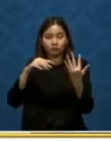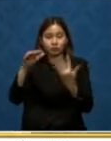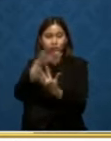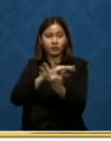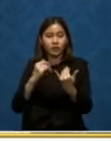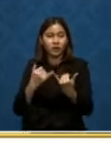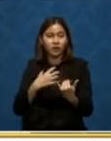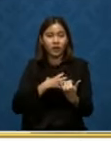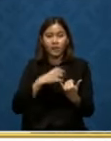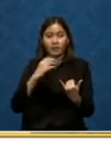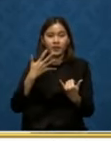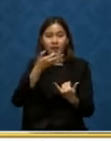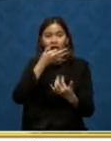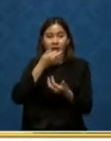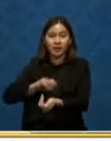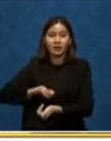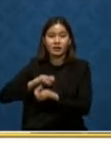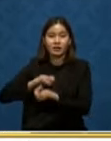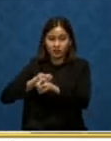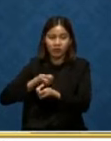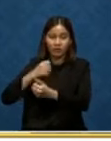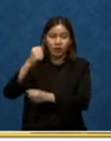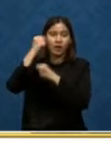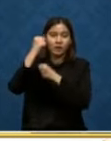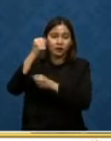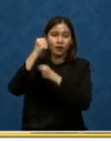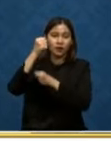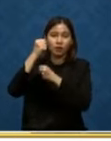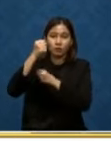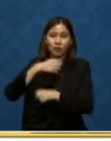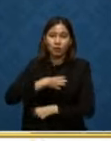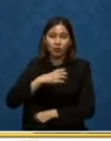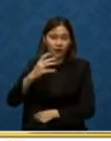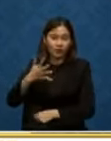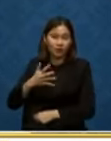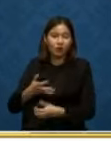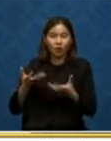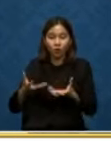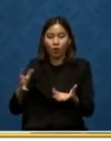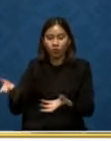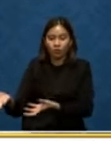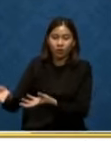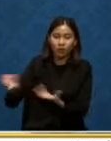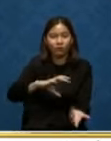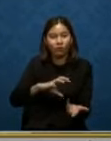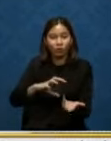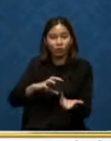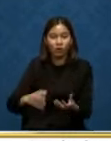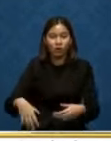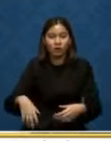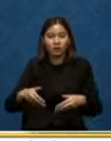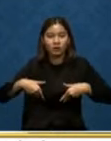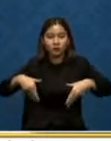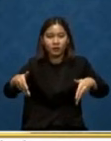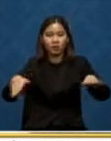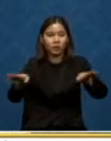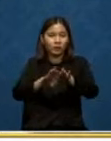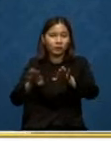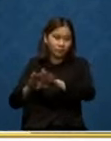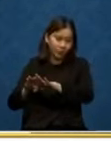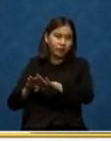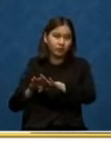ไม่ต้องการให้พี่น้องชาวเกษตรกรออกมาประท้วงนะครับเทข้าวของออกมาประท้วงปิดถนนเพื่อเรียกร้องราคาผล